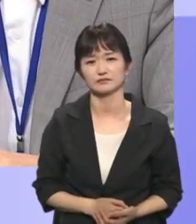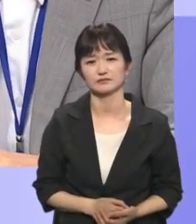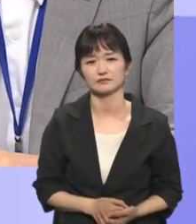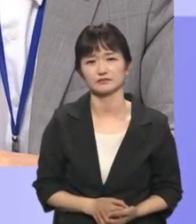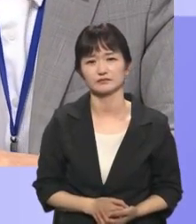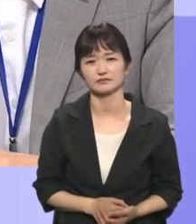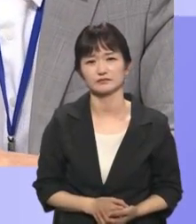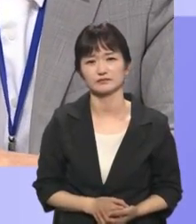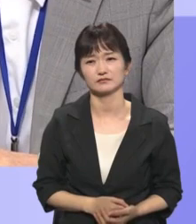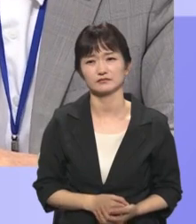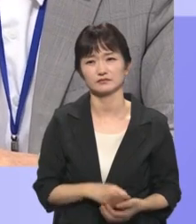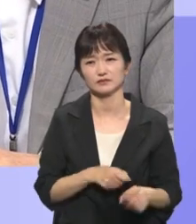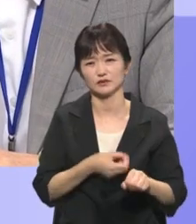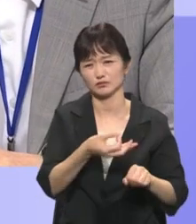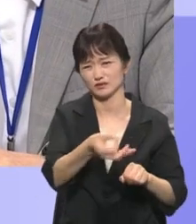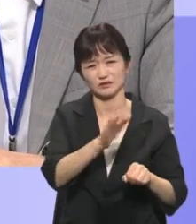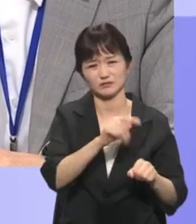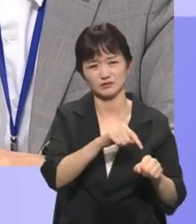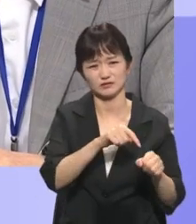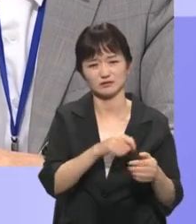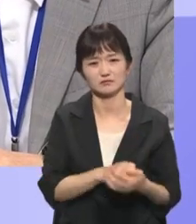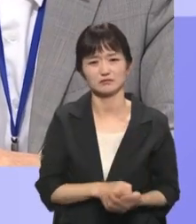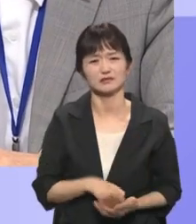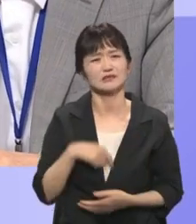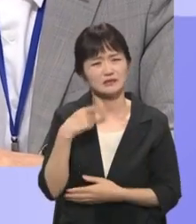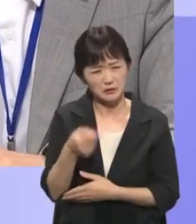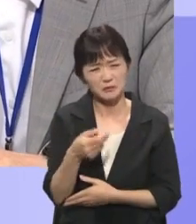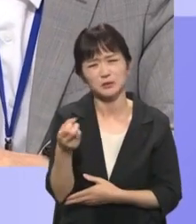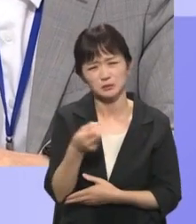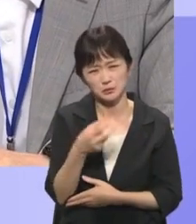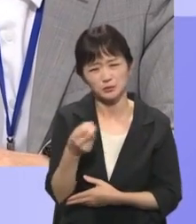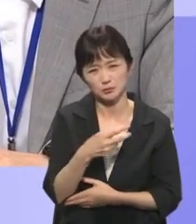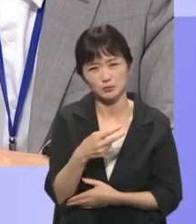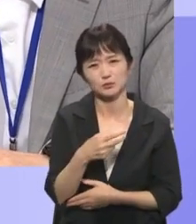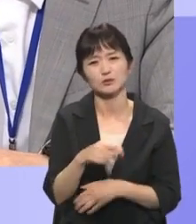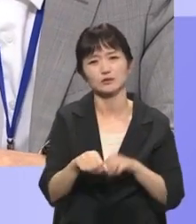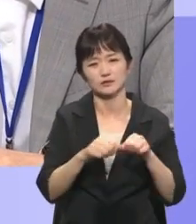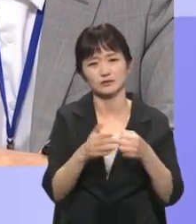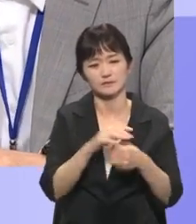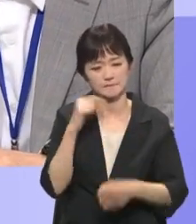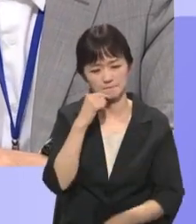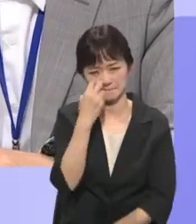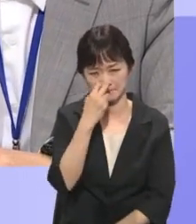또 뭐 이 사람도 잘 안 먹히거든요. 네. 그러니까 강력하게 단속을 해야 됩니다.